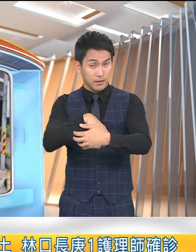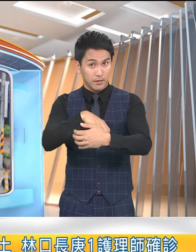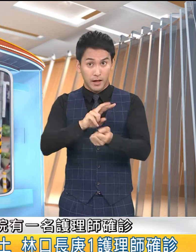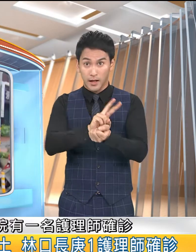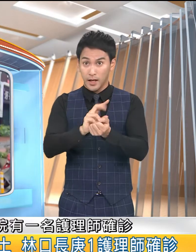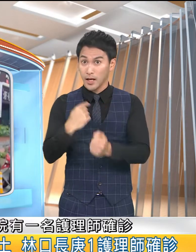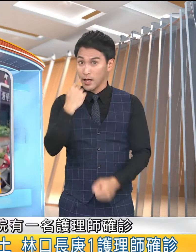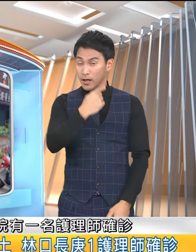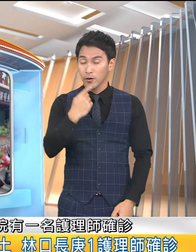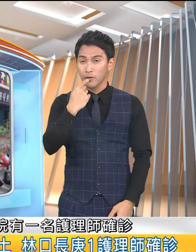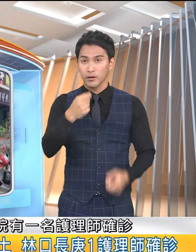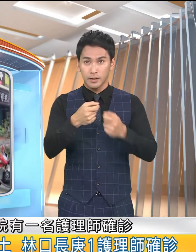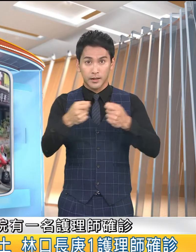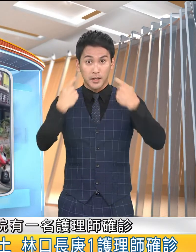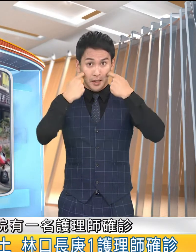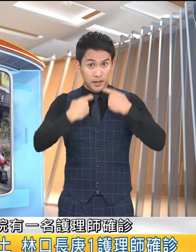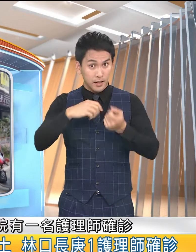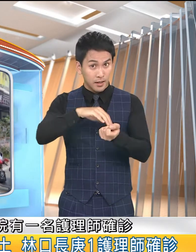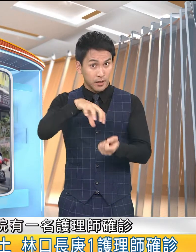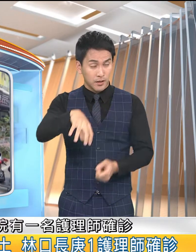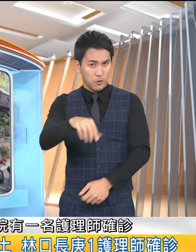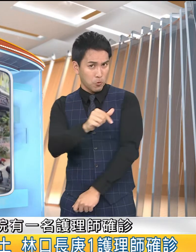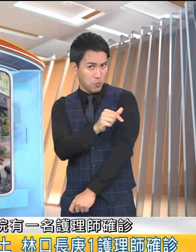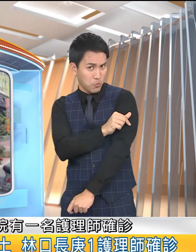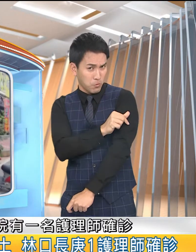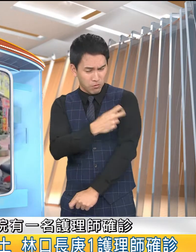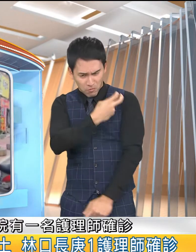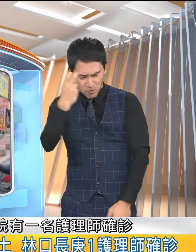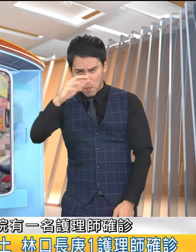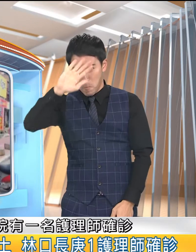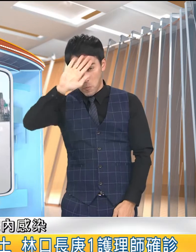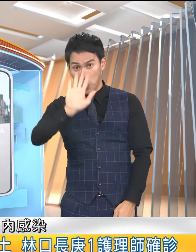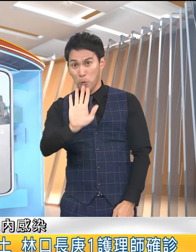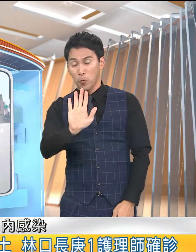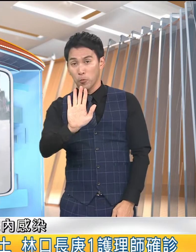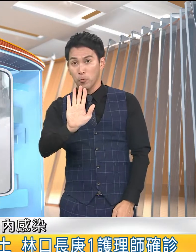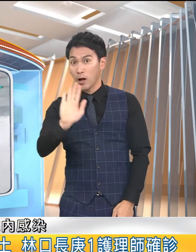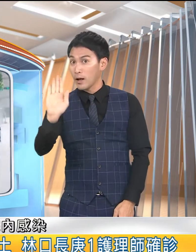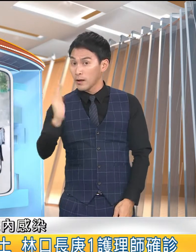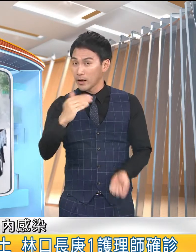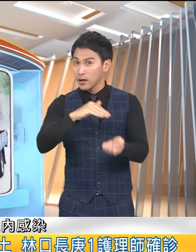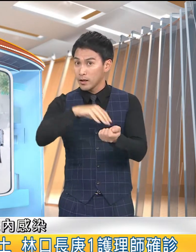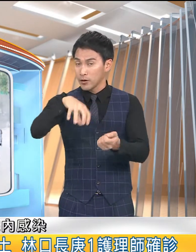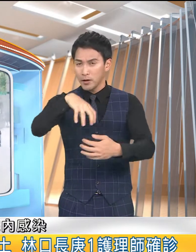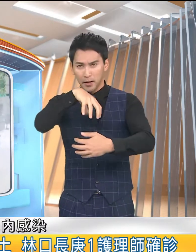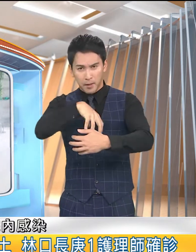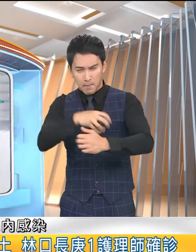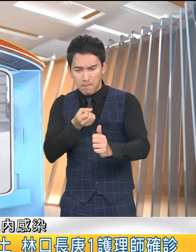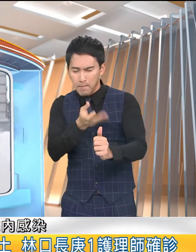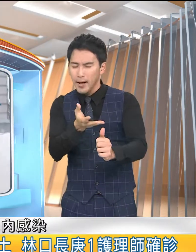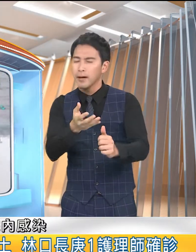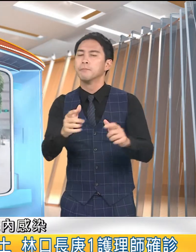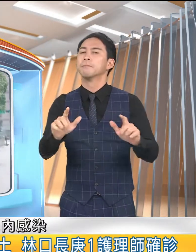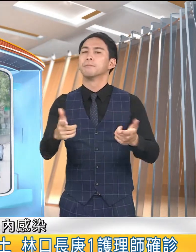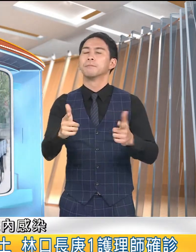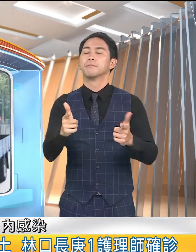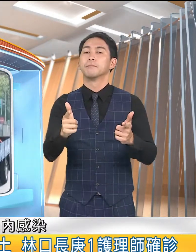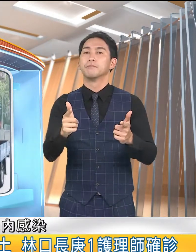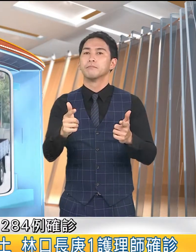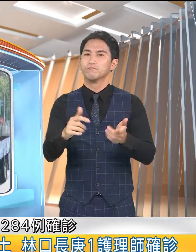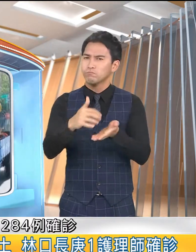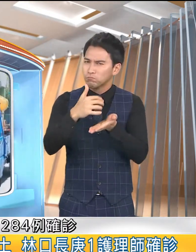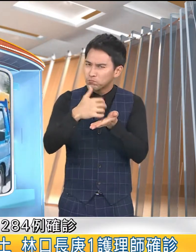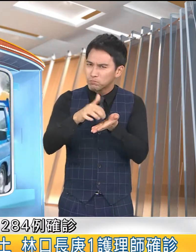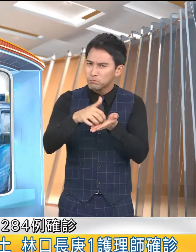归。其中林口长庚医院有一名护理师确诊，初步调查并非是院内感